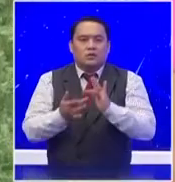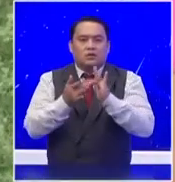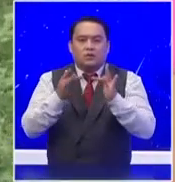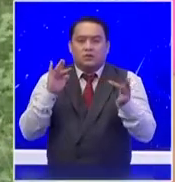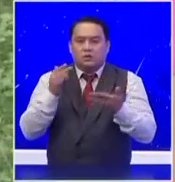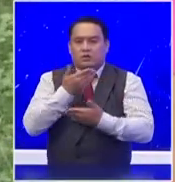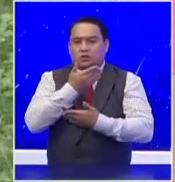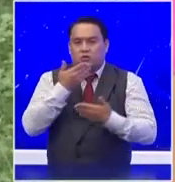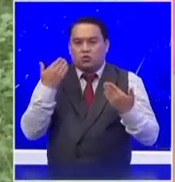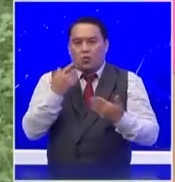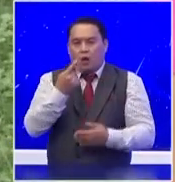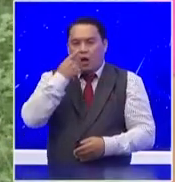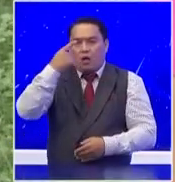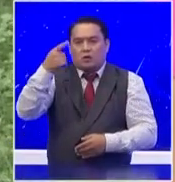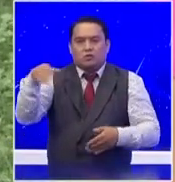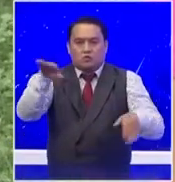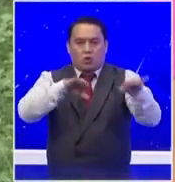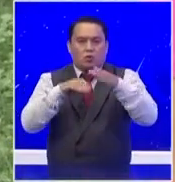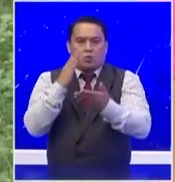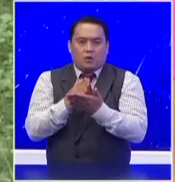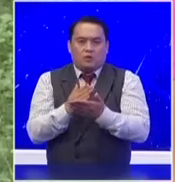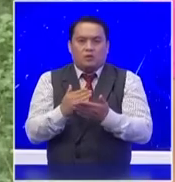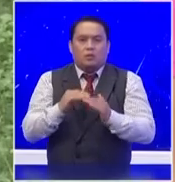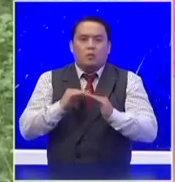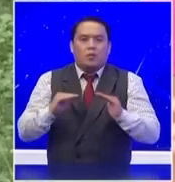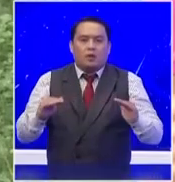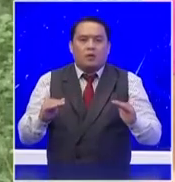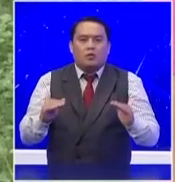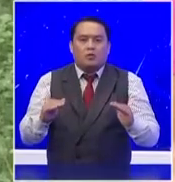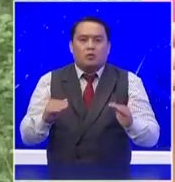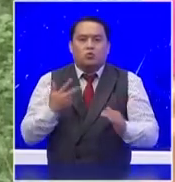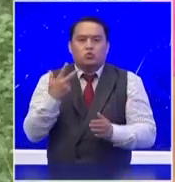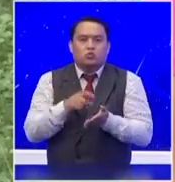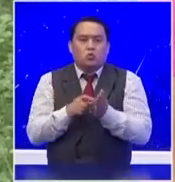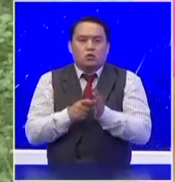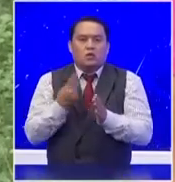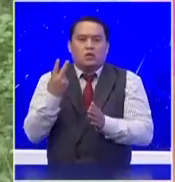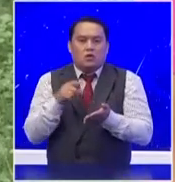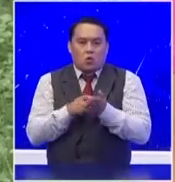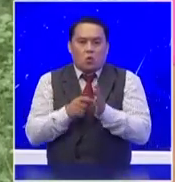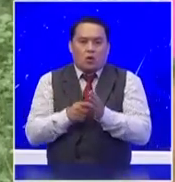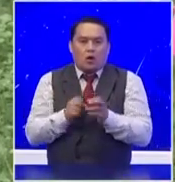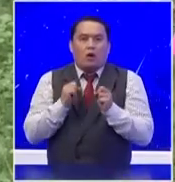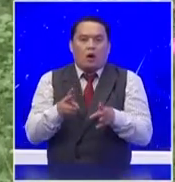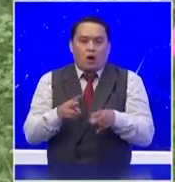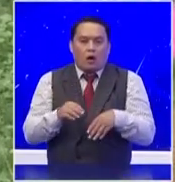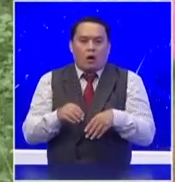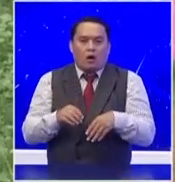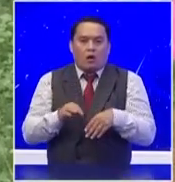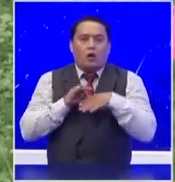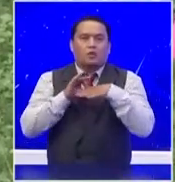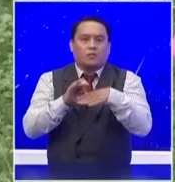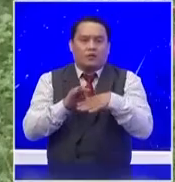ана таудың бөктерінде. О жаққа мен мына бір кішкентай балаларымды біреуі 3 оқиды, біреуі 2 оқиды. Мен оларды қалай жіберемін ана